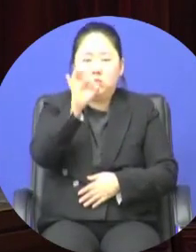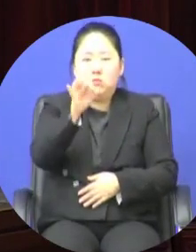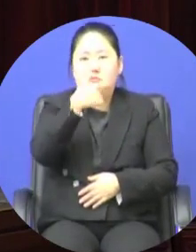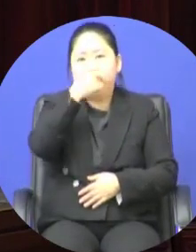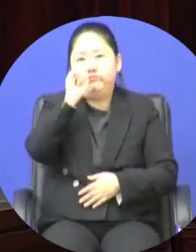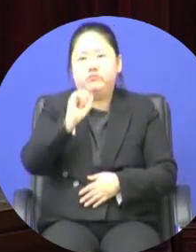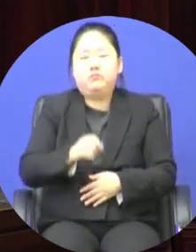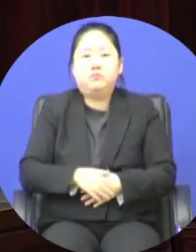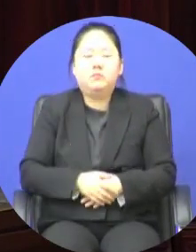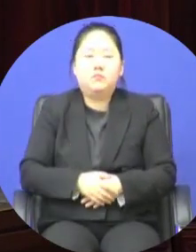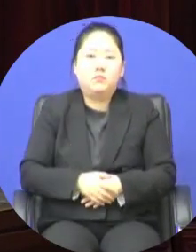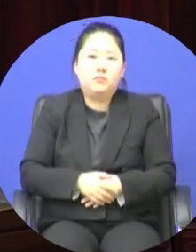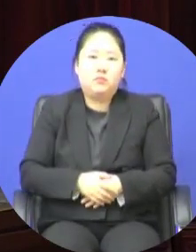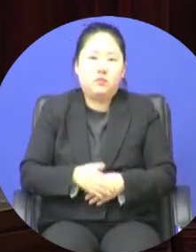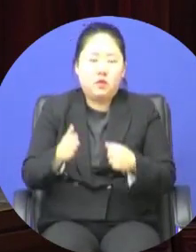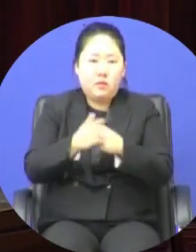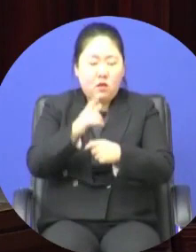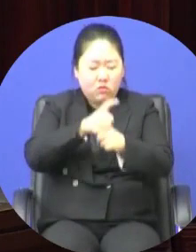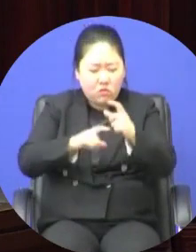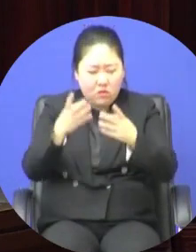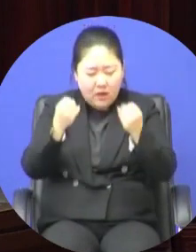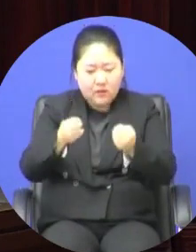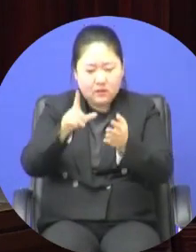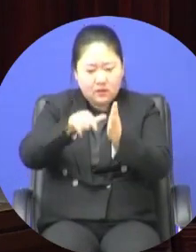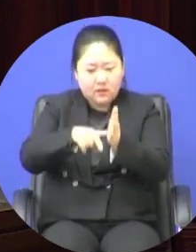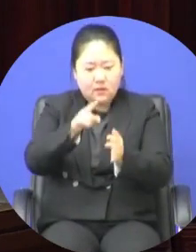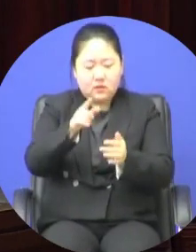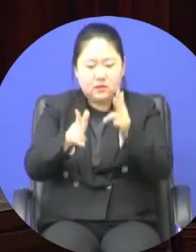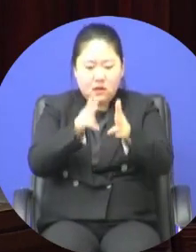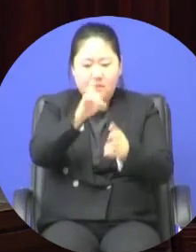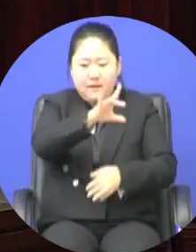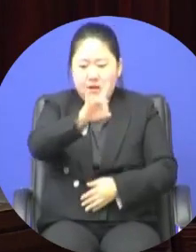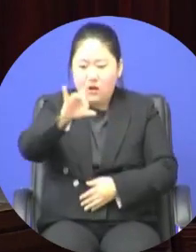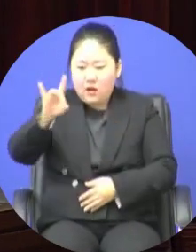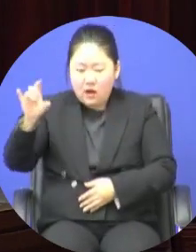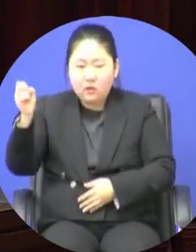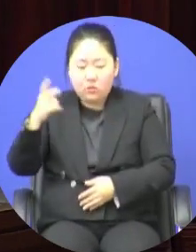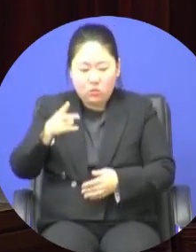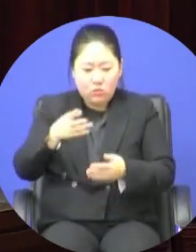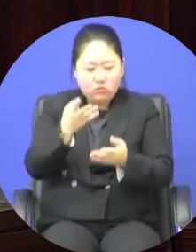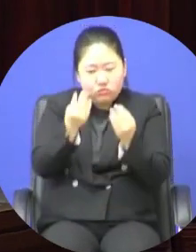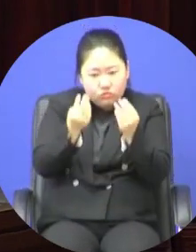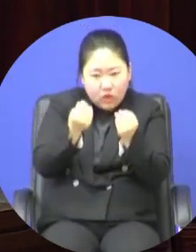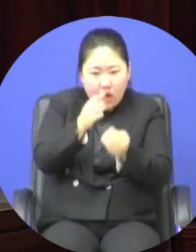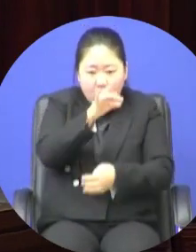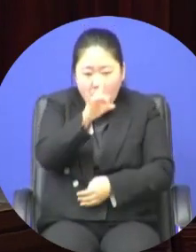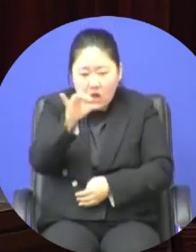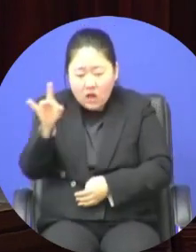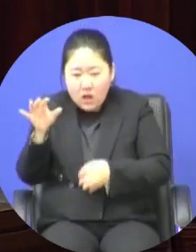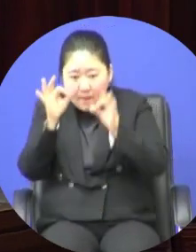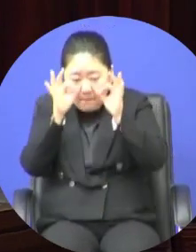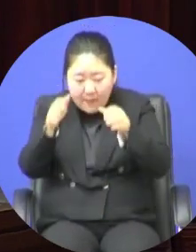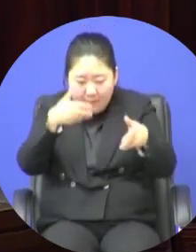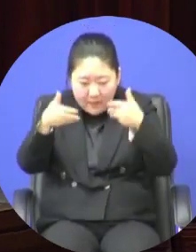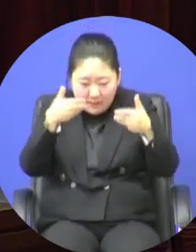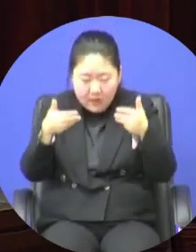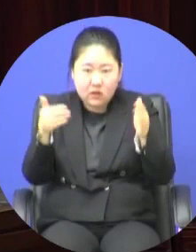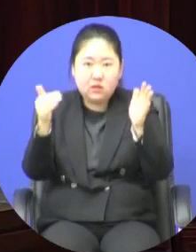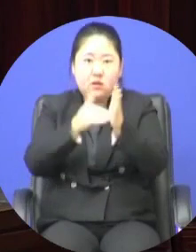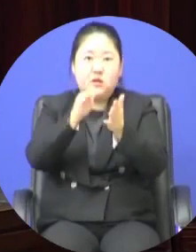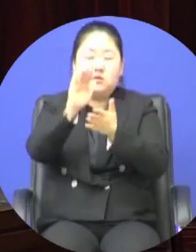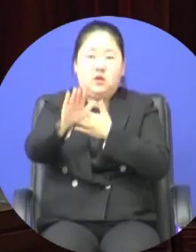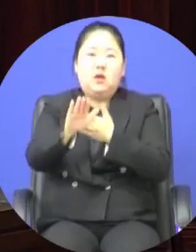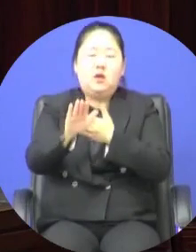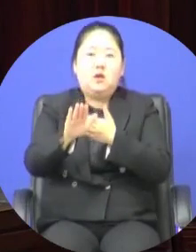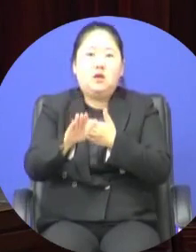그 어느 해보다 더 많은 시간을 사업 하나하나, 숫자 하나하나를 살펴 필요한 사업을 걸러내고